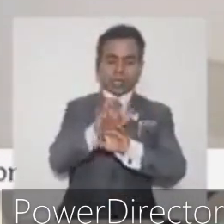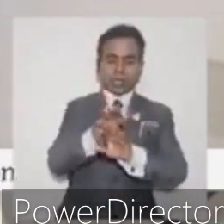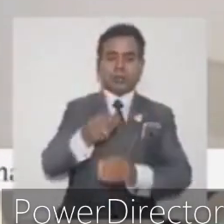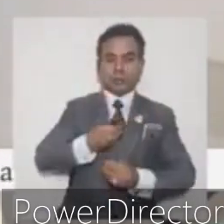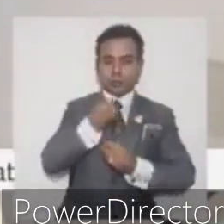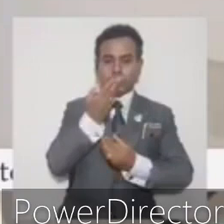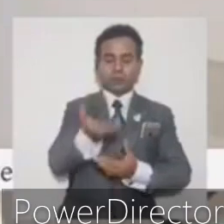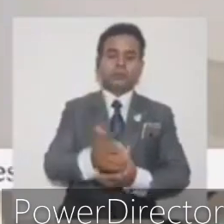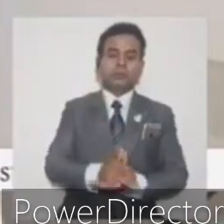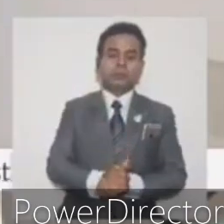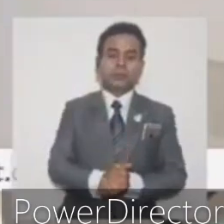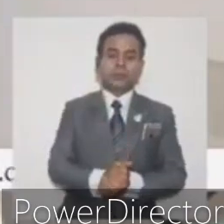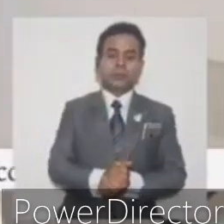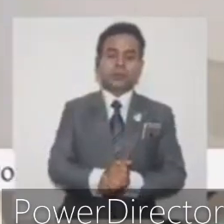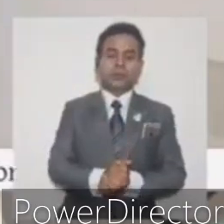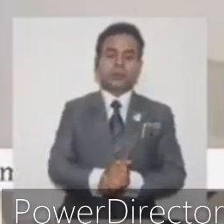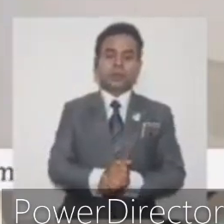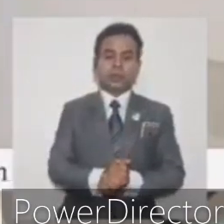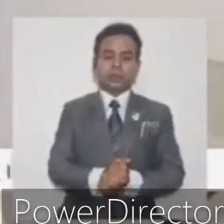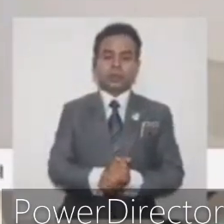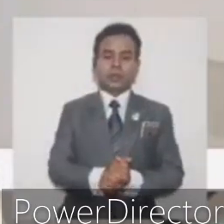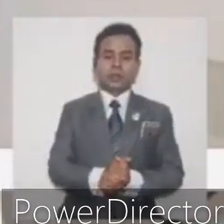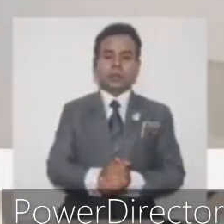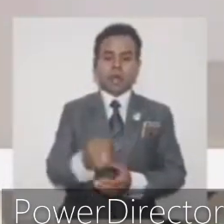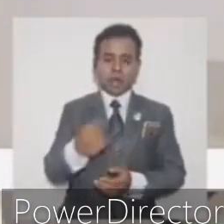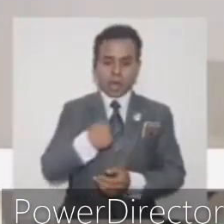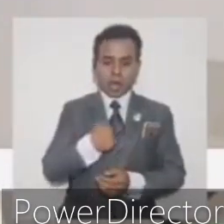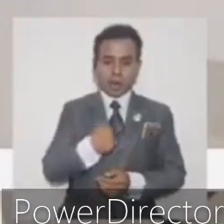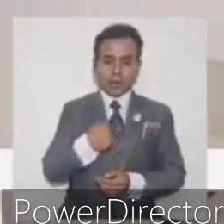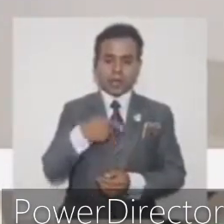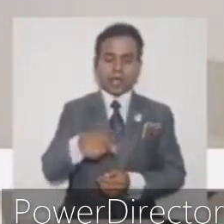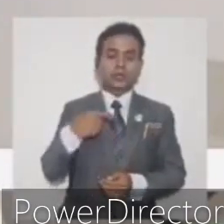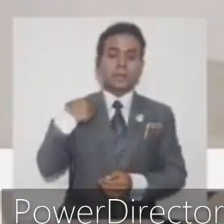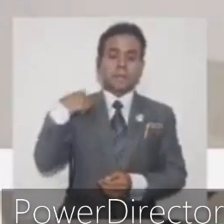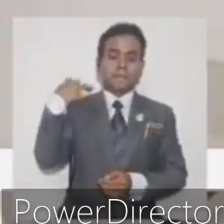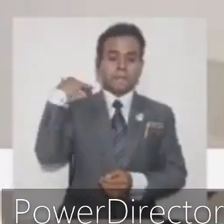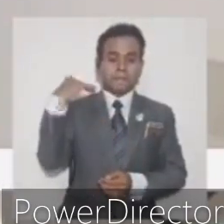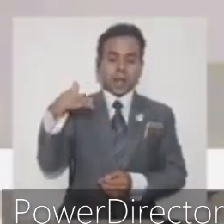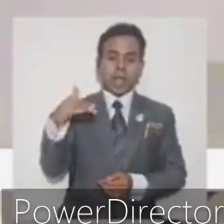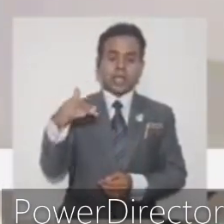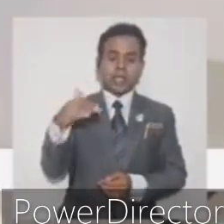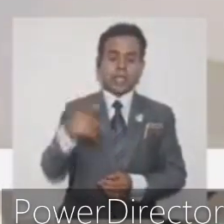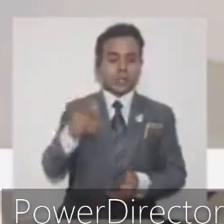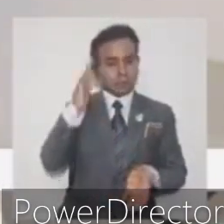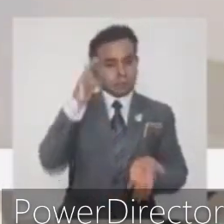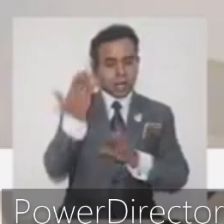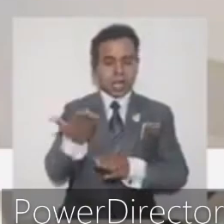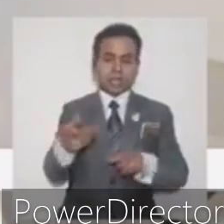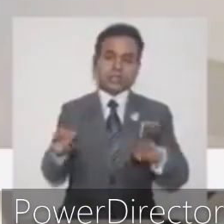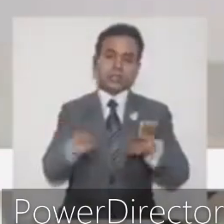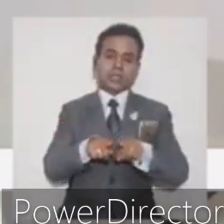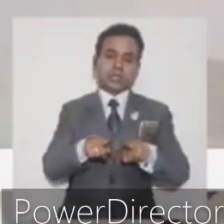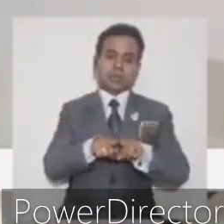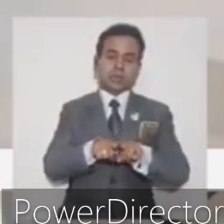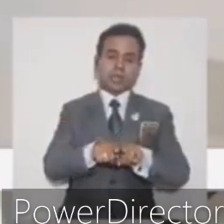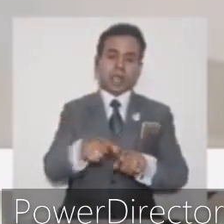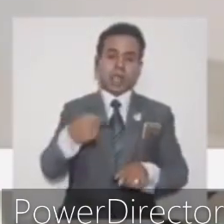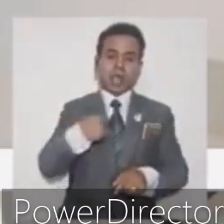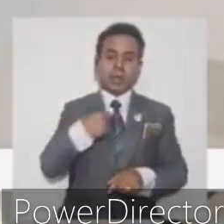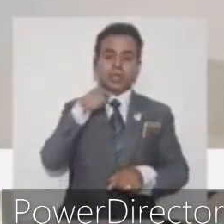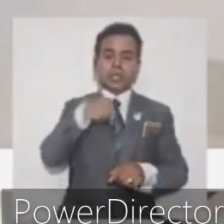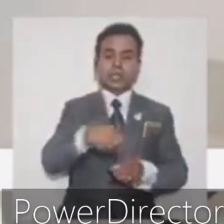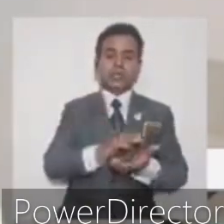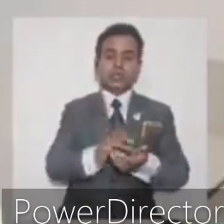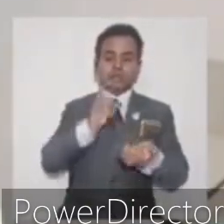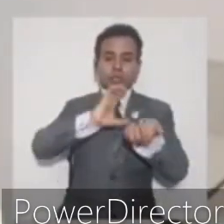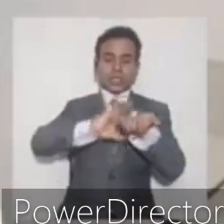ভাই মৃত্যুবরণ করল, আমাদের একজন সহযোদ্ধা মৃত্যুবরণ করল। আমাদের দেশে যে